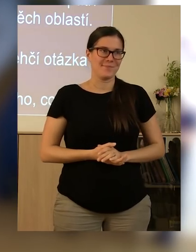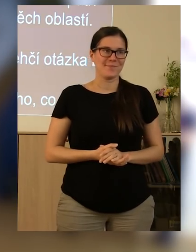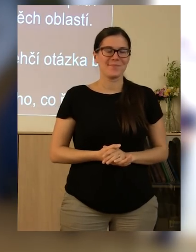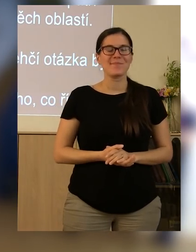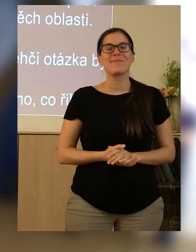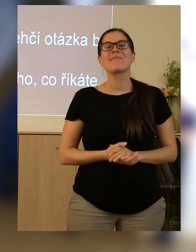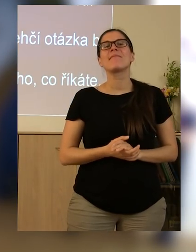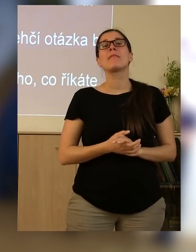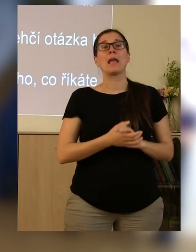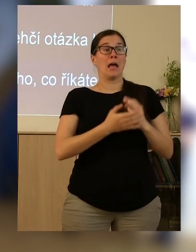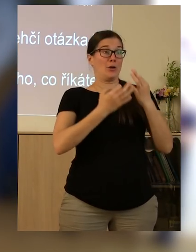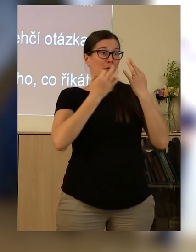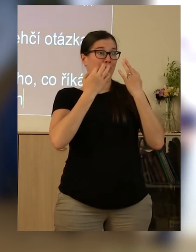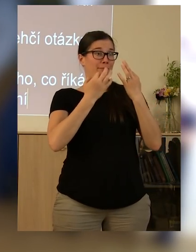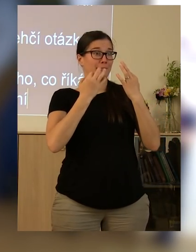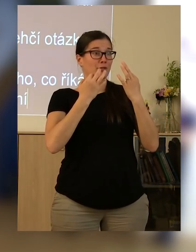Samozřejmě, že přání